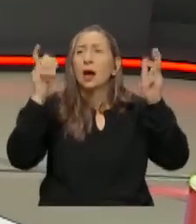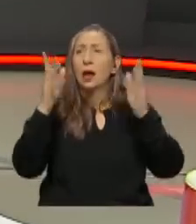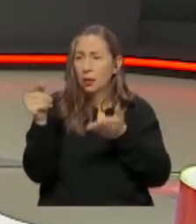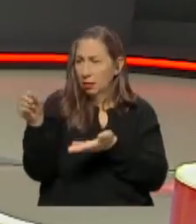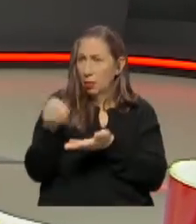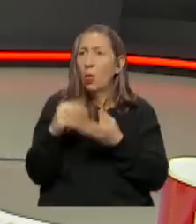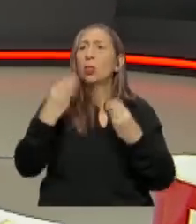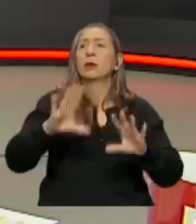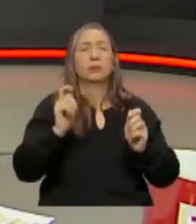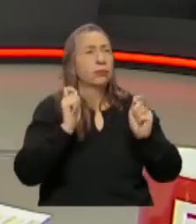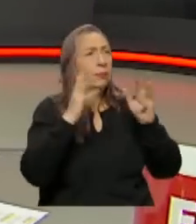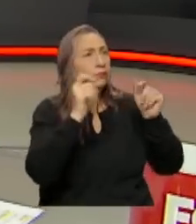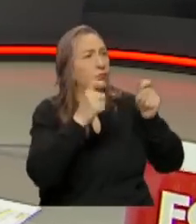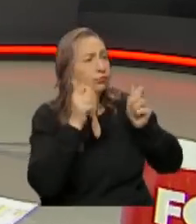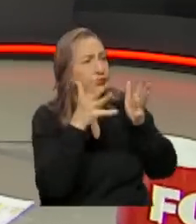kadar.